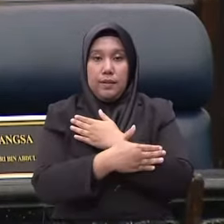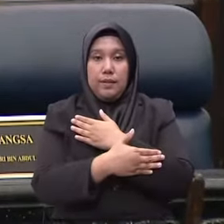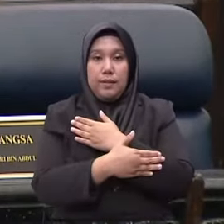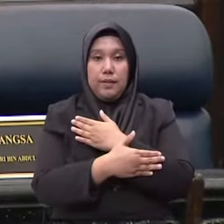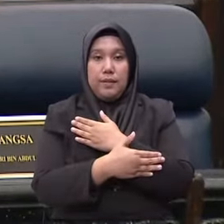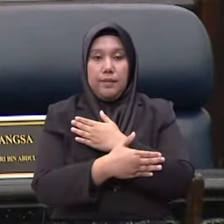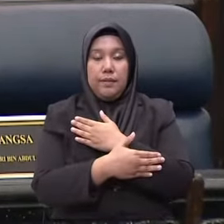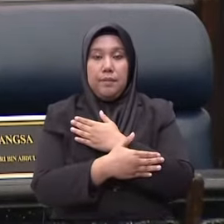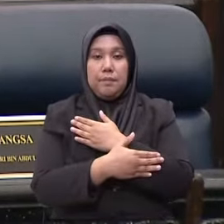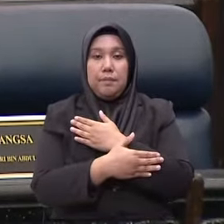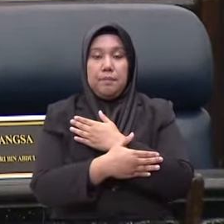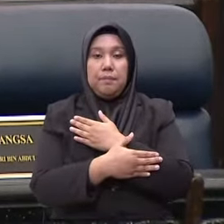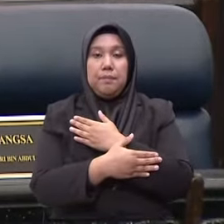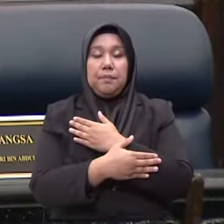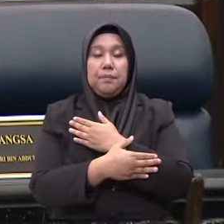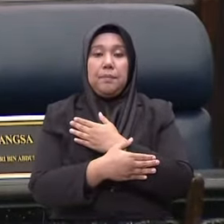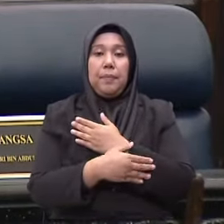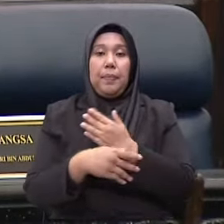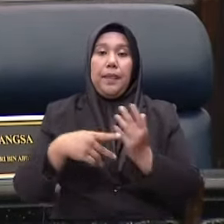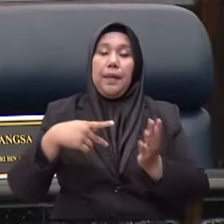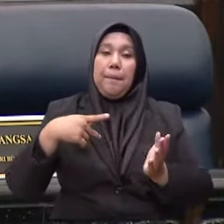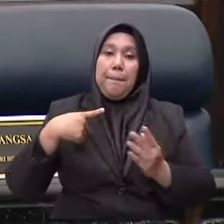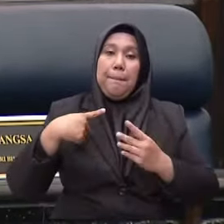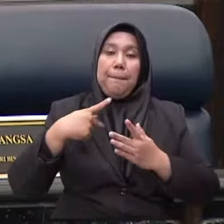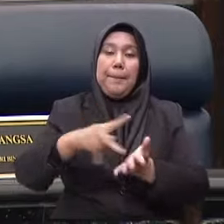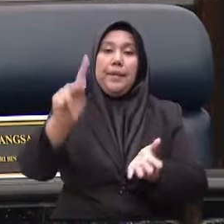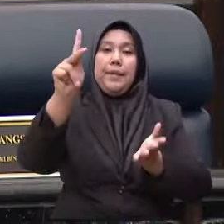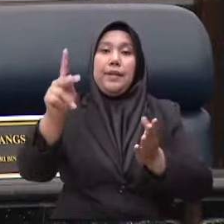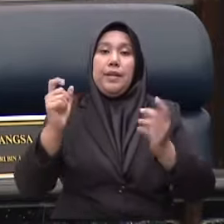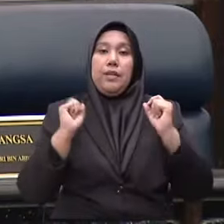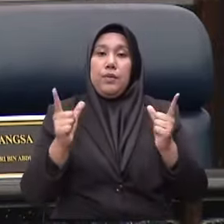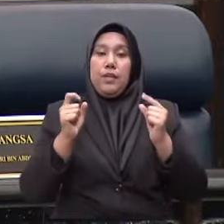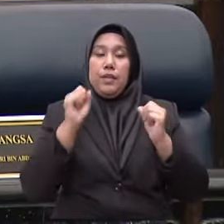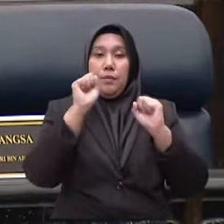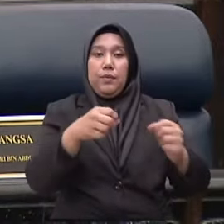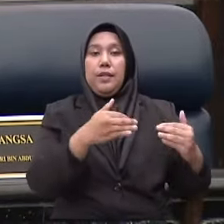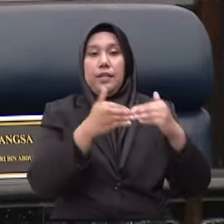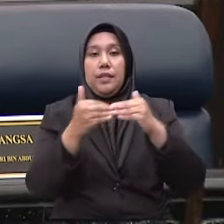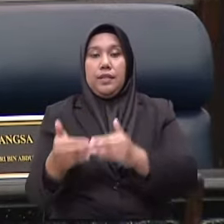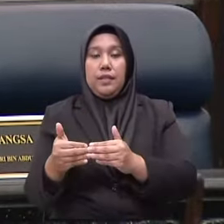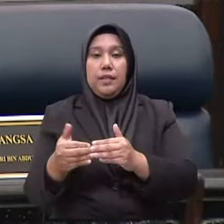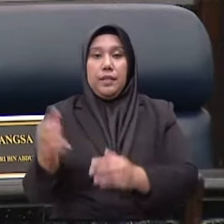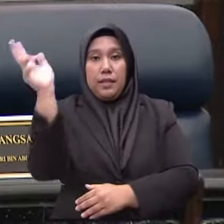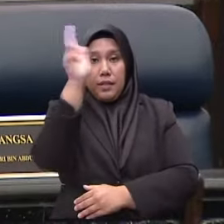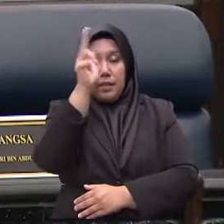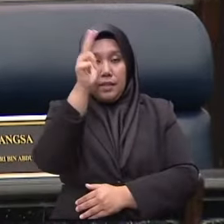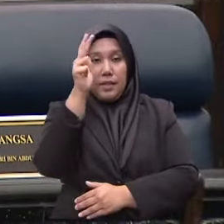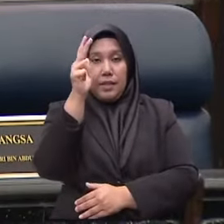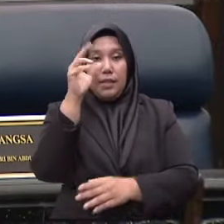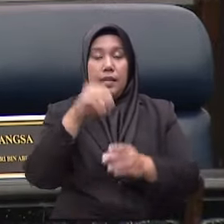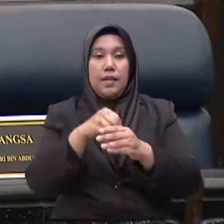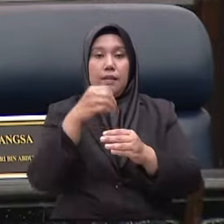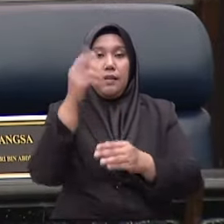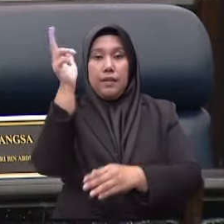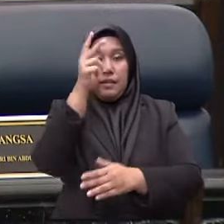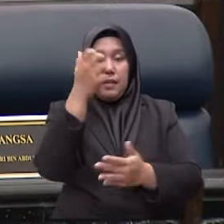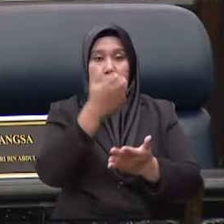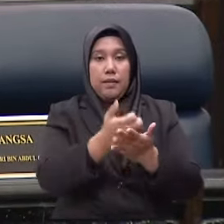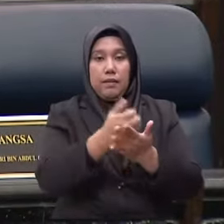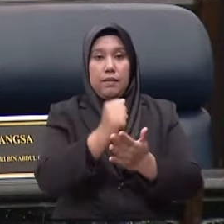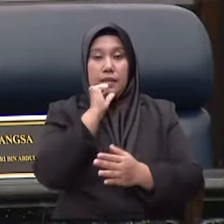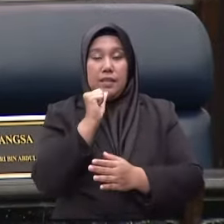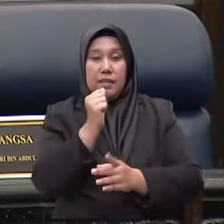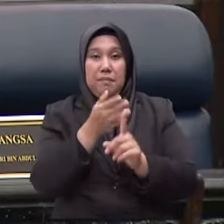perbelanjaan swasta akan disambung sebab itu kerajaan apabila dalam kerajaan ekonomi yang tidak menentu ini kerajaan